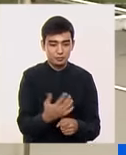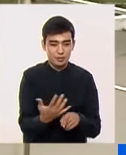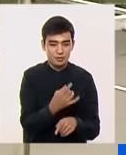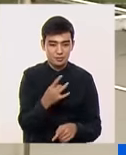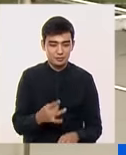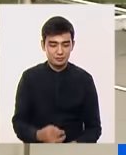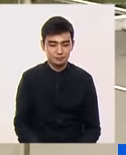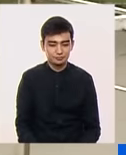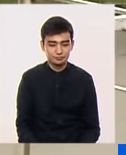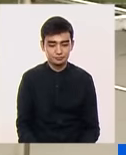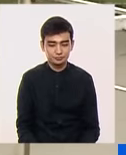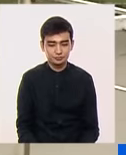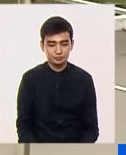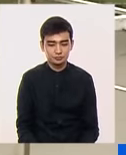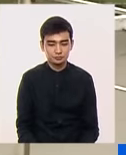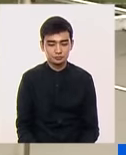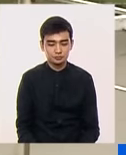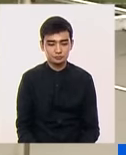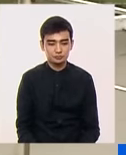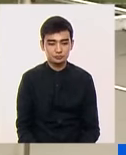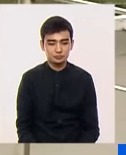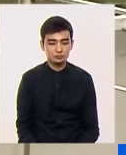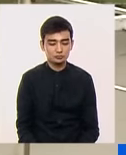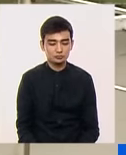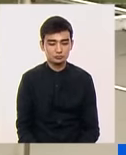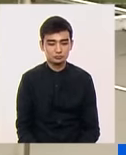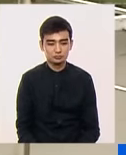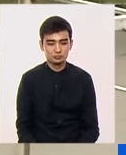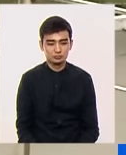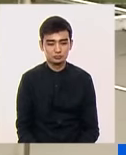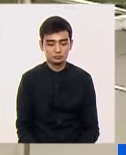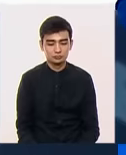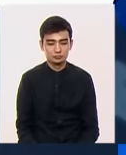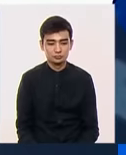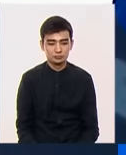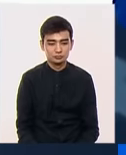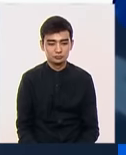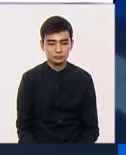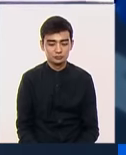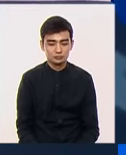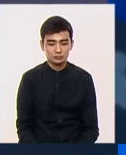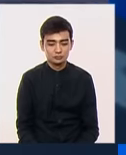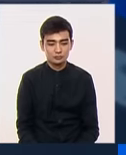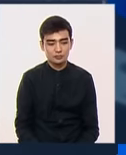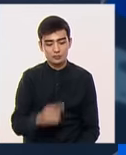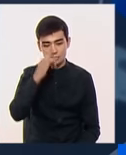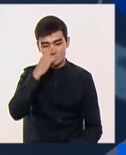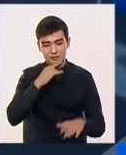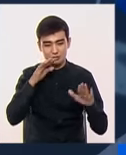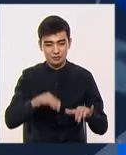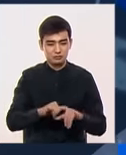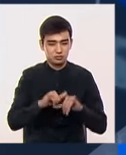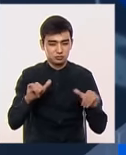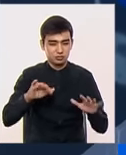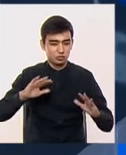раз по и на булава сергей шутки и думать ульянов информбюро алматы в казахстане растет количество